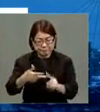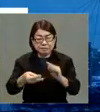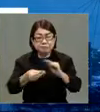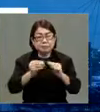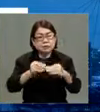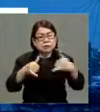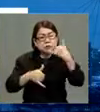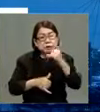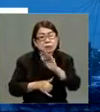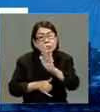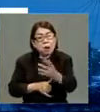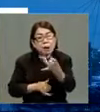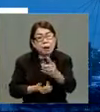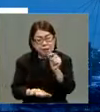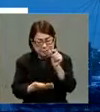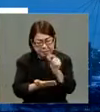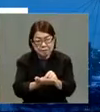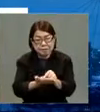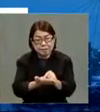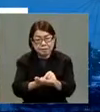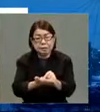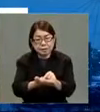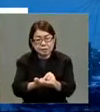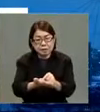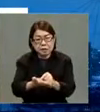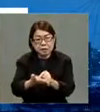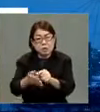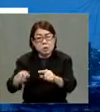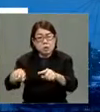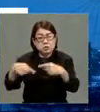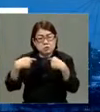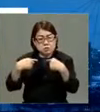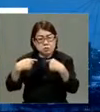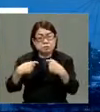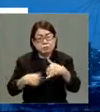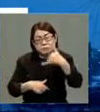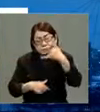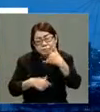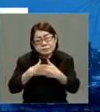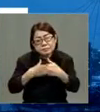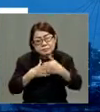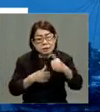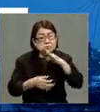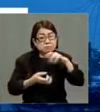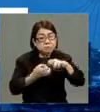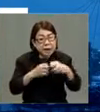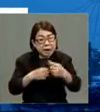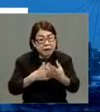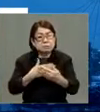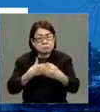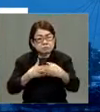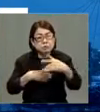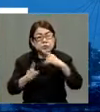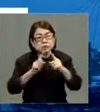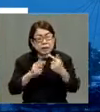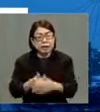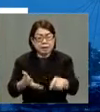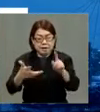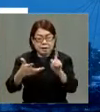ะครับใช้เบอร์โทรศัพท์ที่ในการติดต่อเวลาเกิดปัญหานะครับสุดท้ายต้องมีอีเมลครับอีเมลนี่ทำหน้าที่อะ